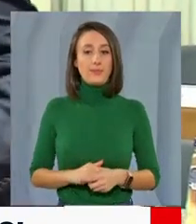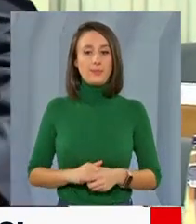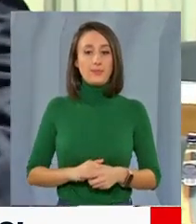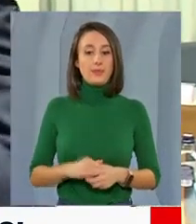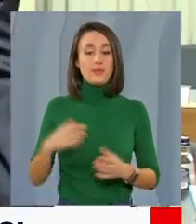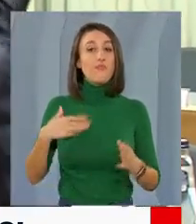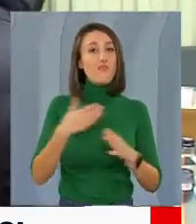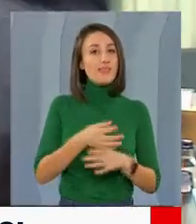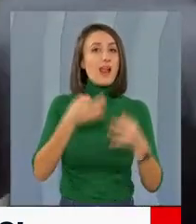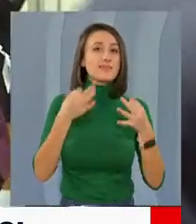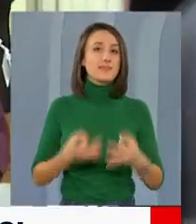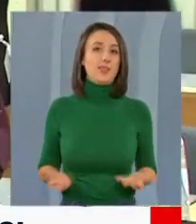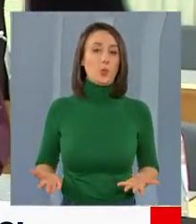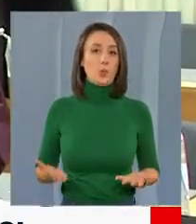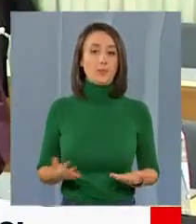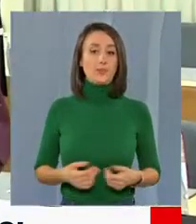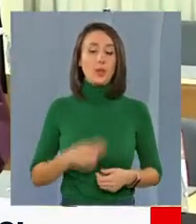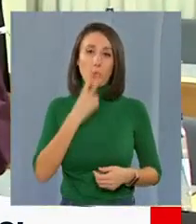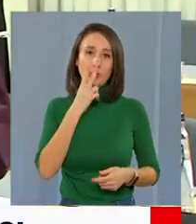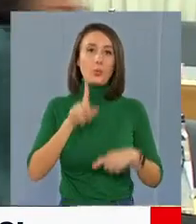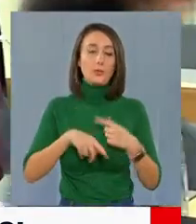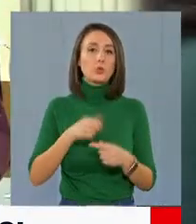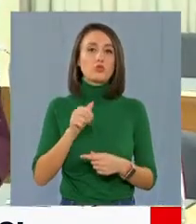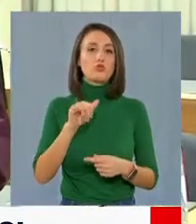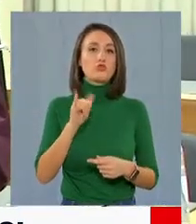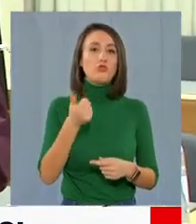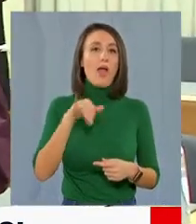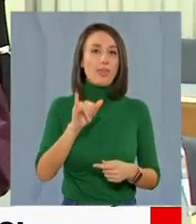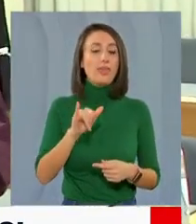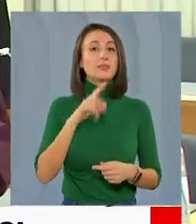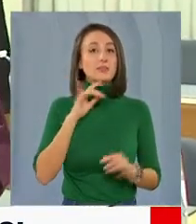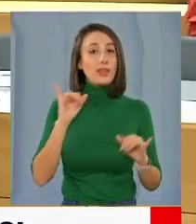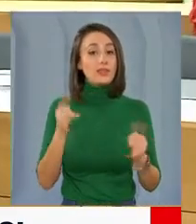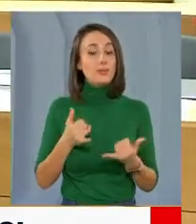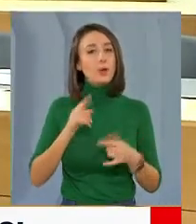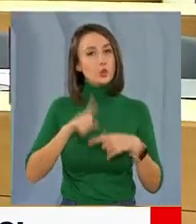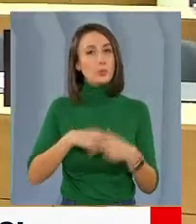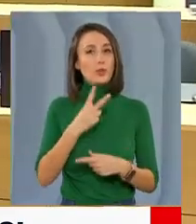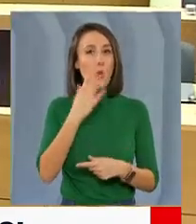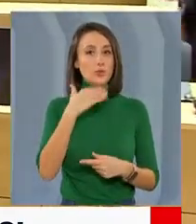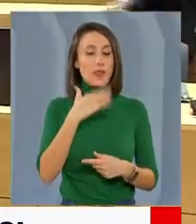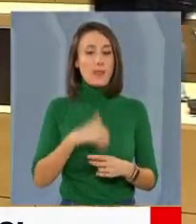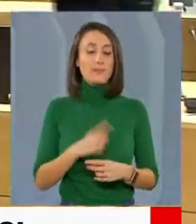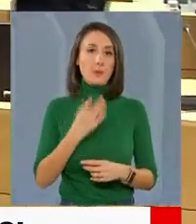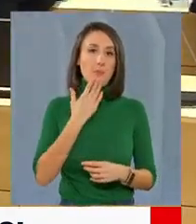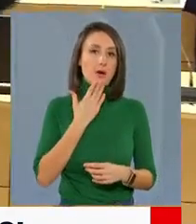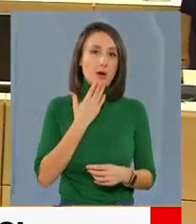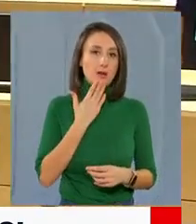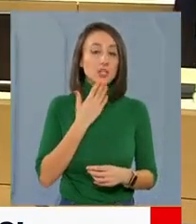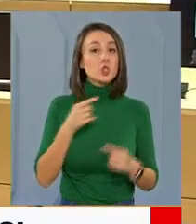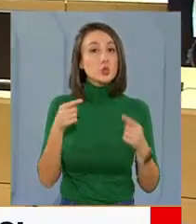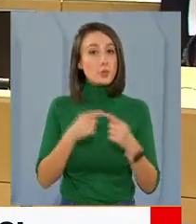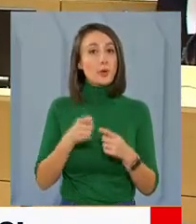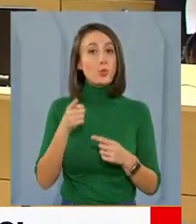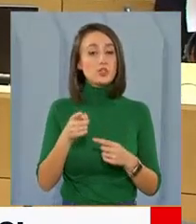intra în mod sigur. Iată că următorul Jai are loc peste două zile. Din păcate,